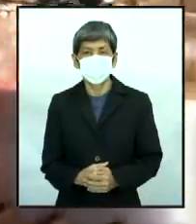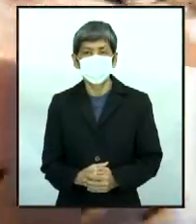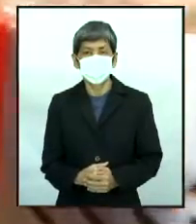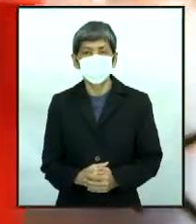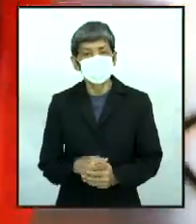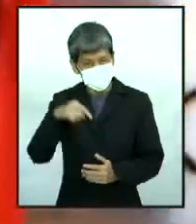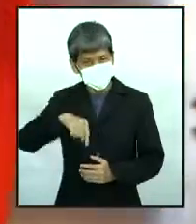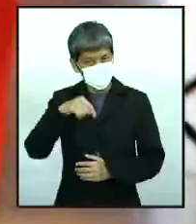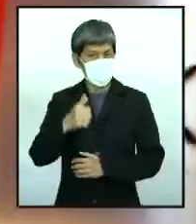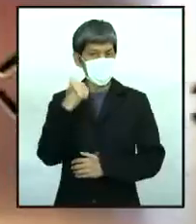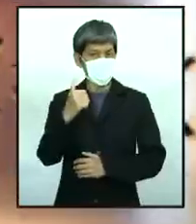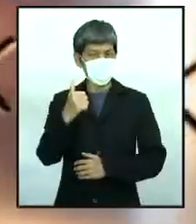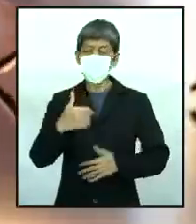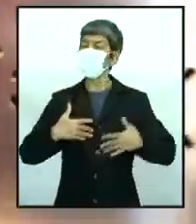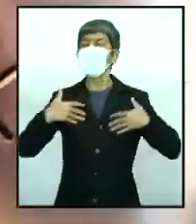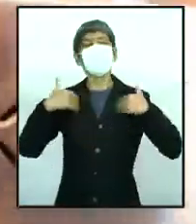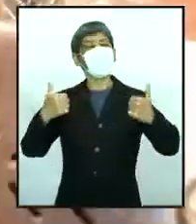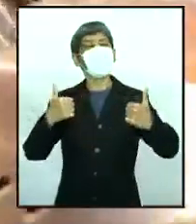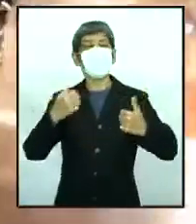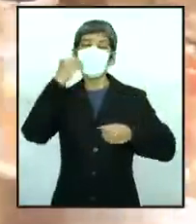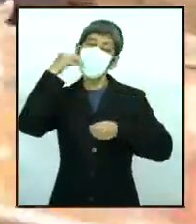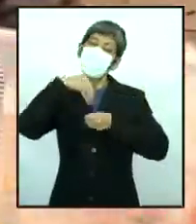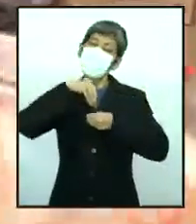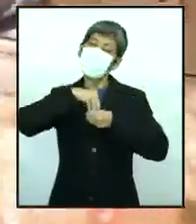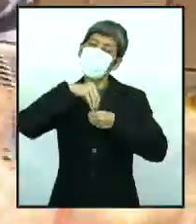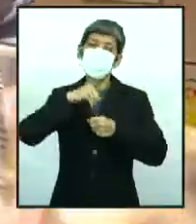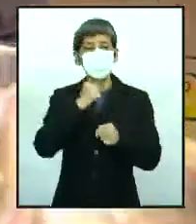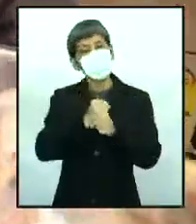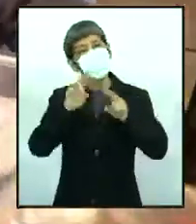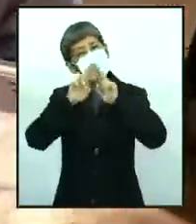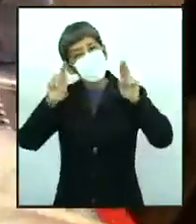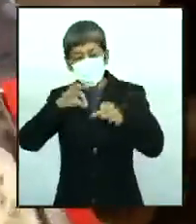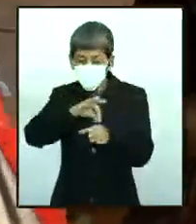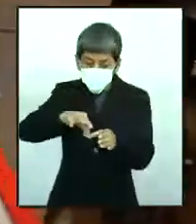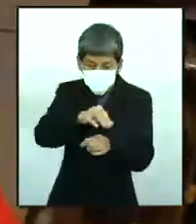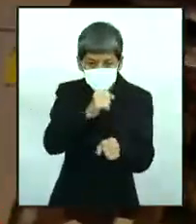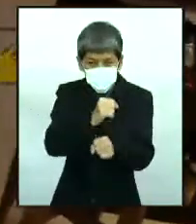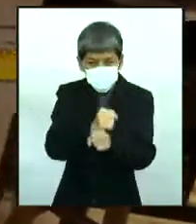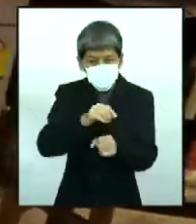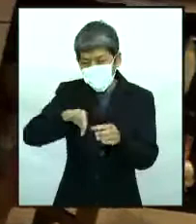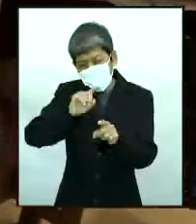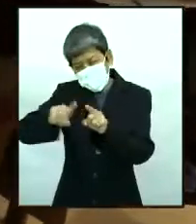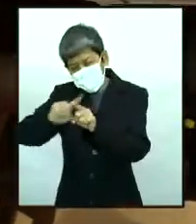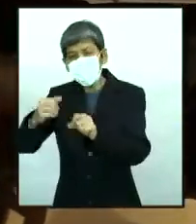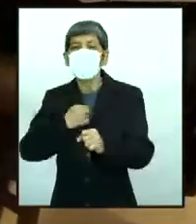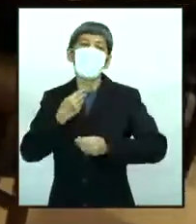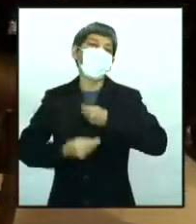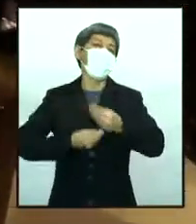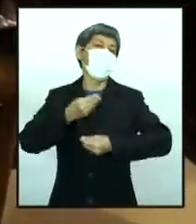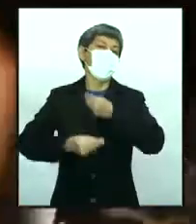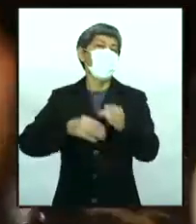ที่นี่ดีครับสบายด้วยอยู่กับบ้านแล้วก็ได้ทำร้านกาแฟได้คิดกาแฟต่างๆแล้วก็ได้ขายกา